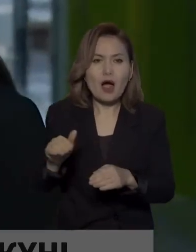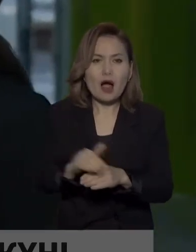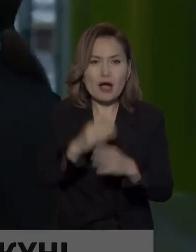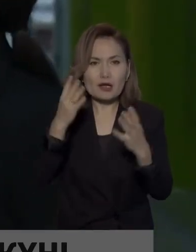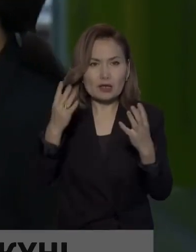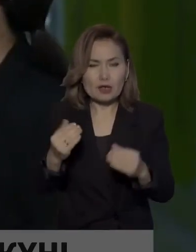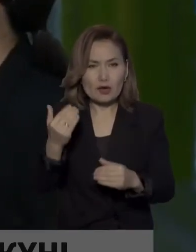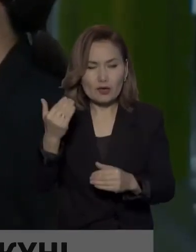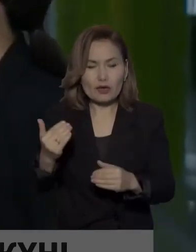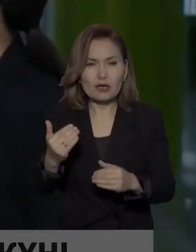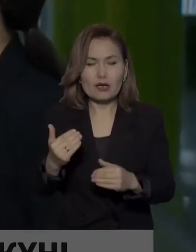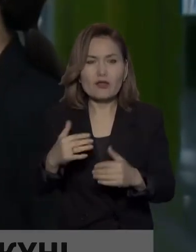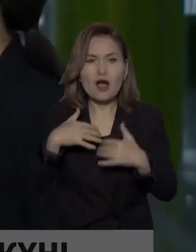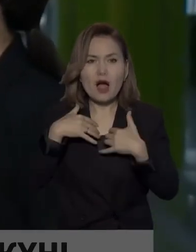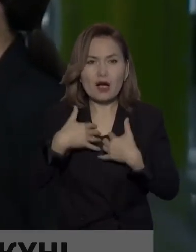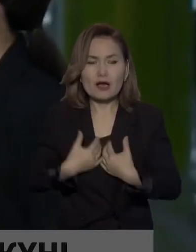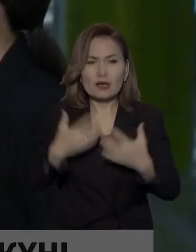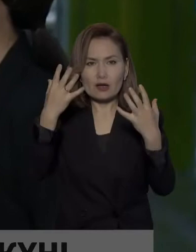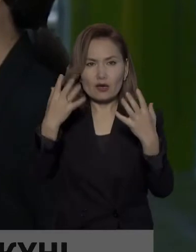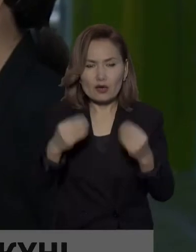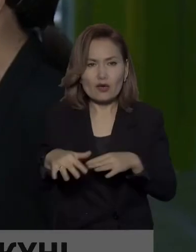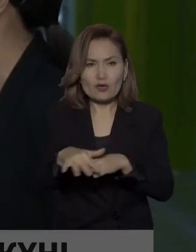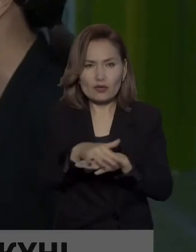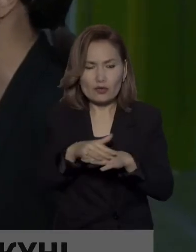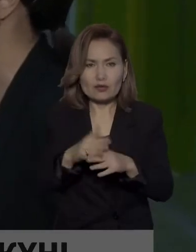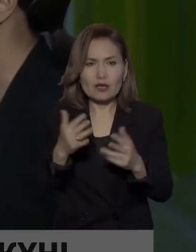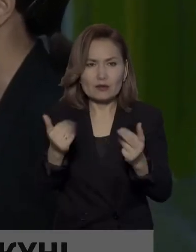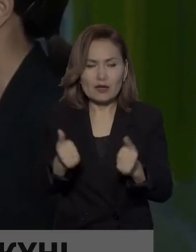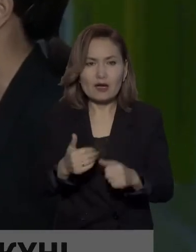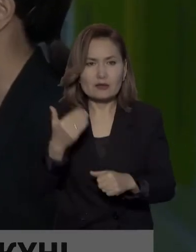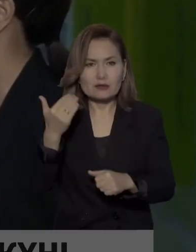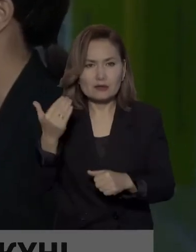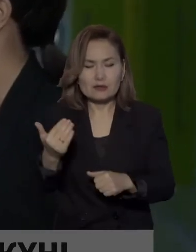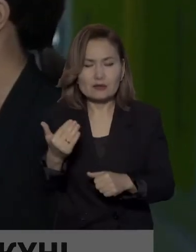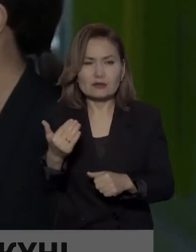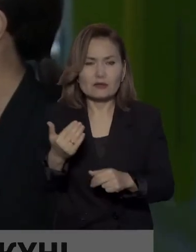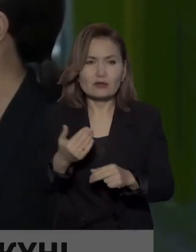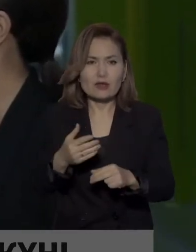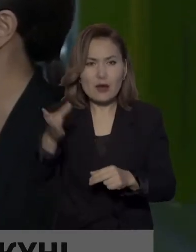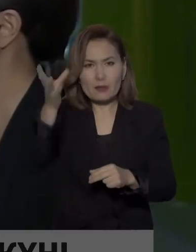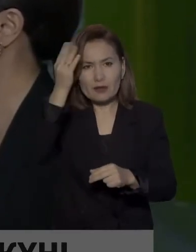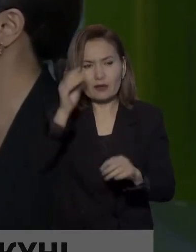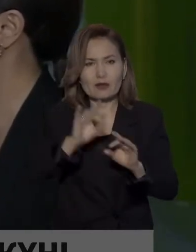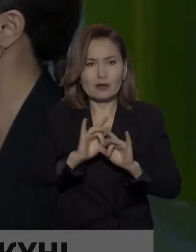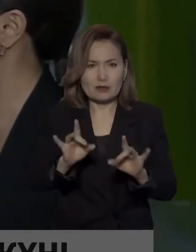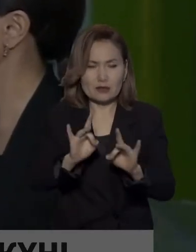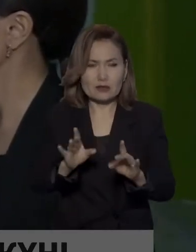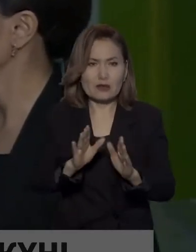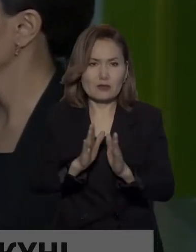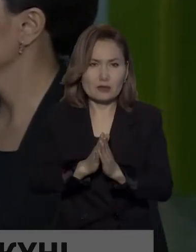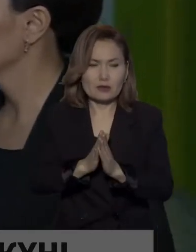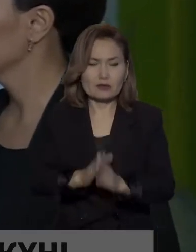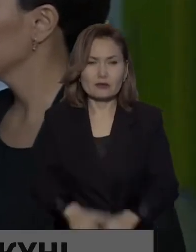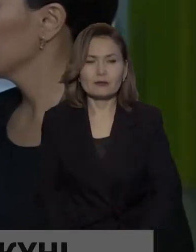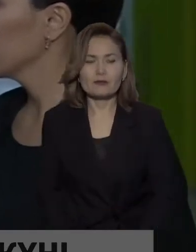мынау қаралы қаңтарда Қазақтың басынан өтіп жатқан күндерге сіздің көзқарасыңызды білсек. Мынау қаралы